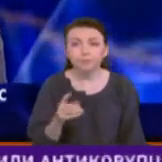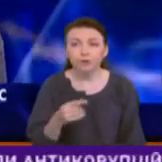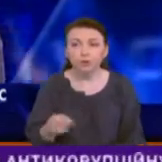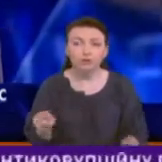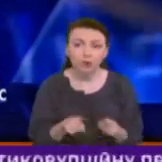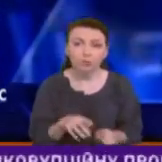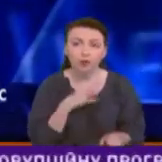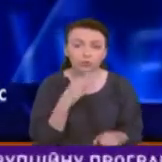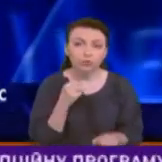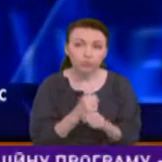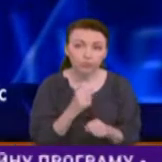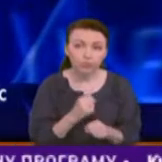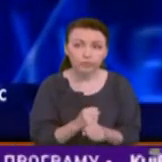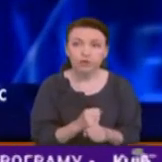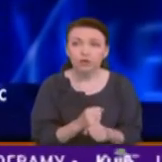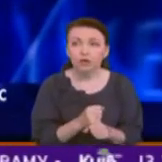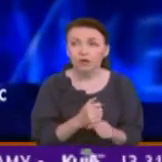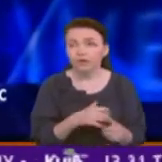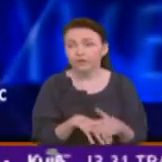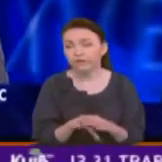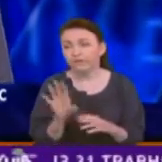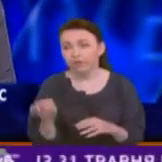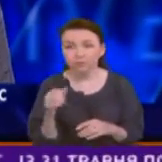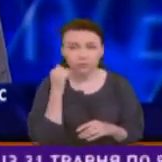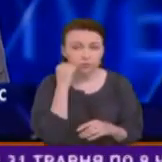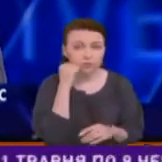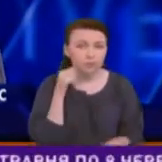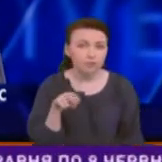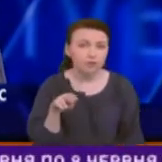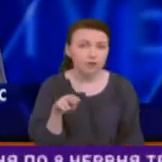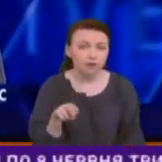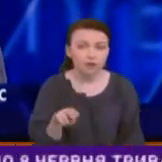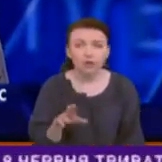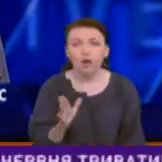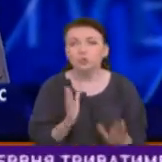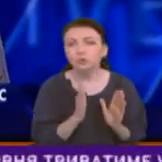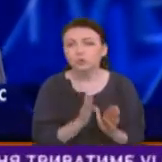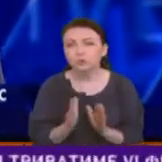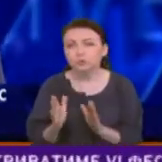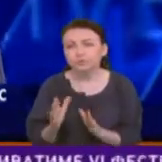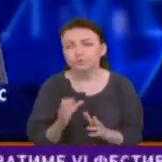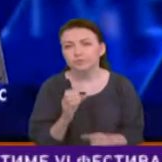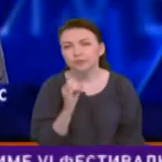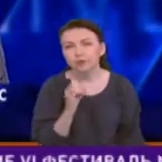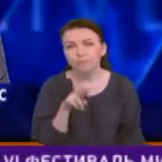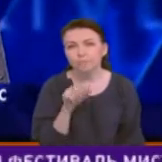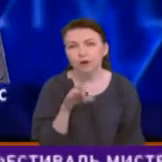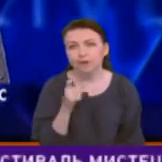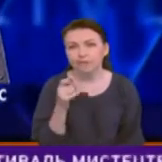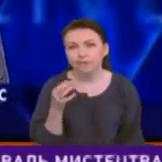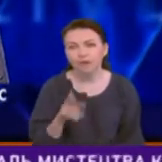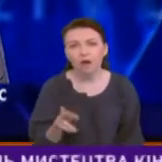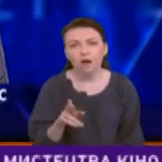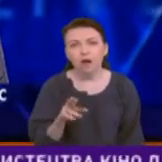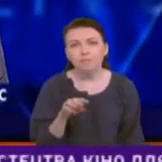до речі. Що так і роблять, да. Які виходять з Московського патріархату. До речі, до структури, до єпархії